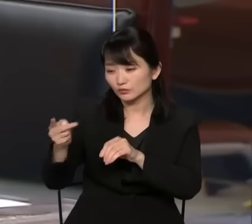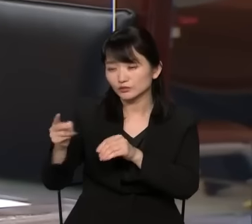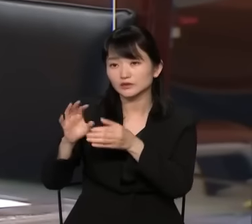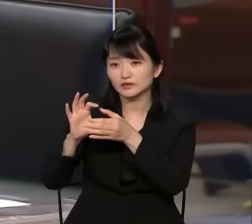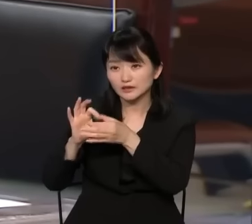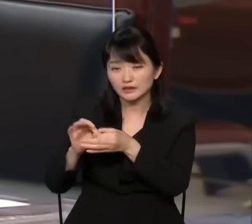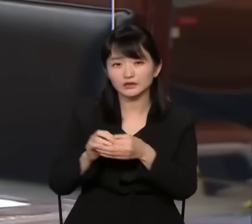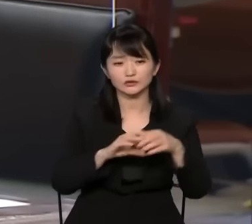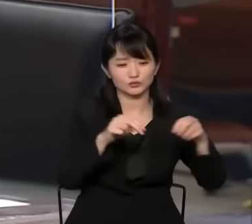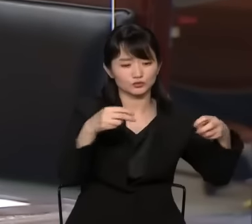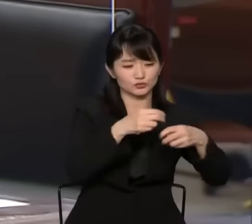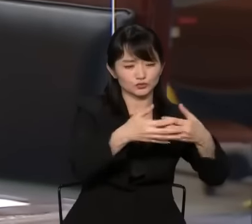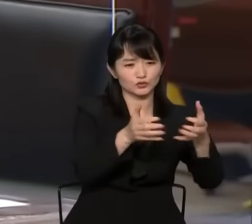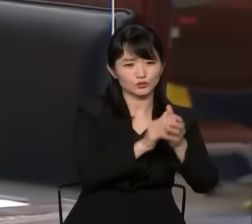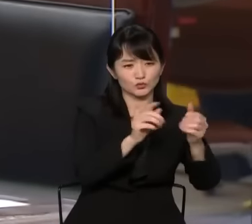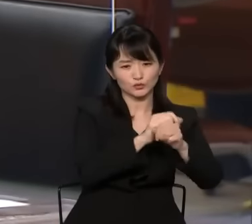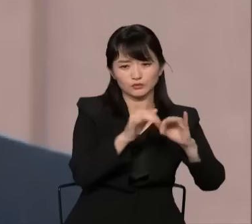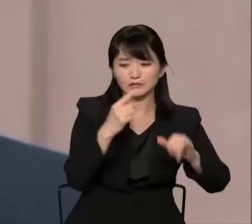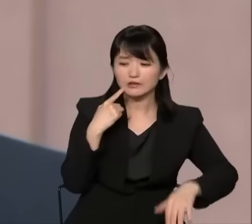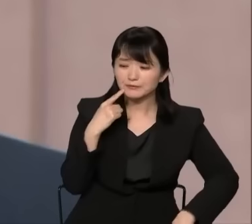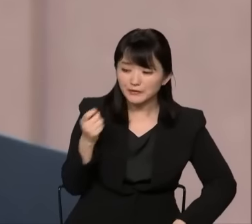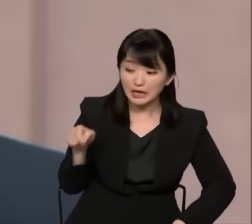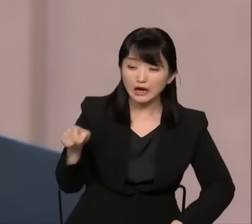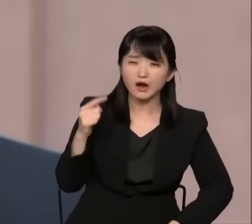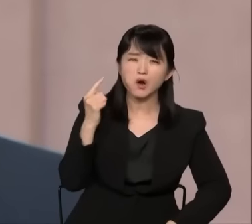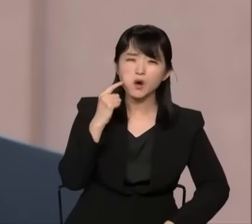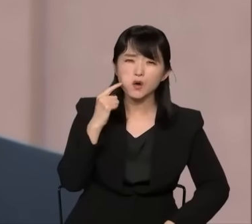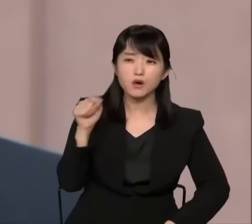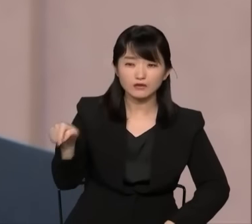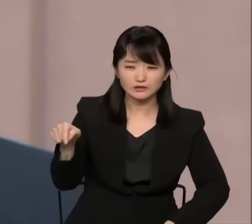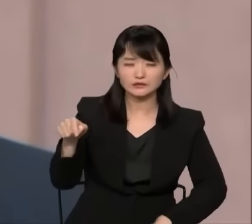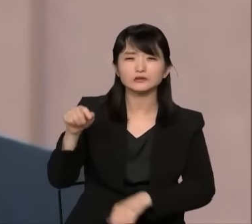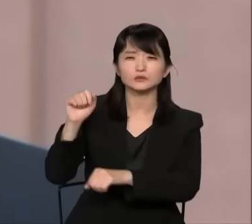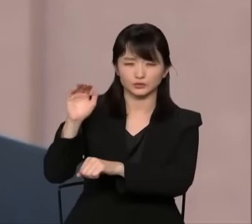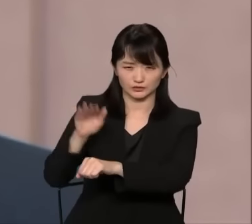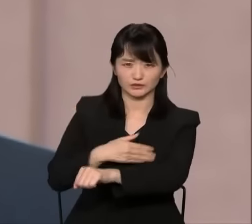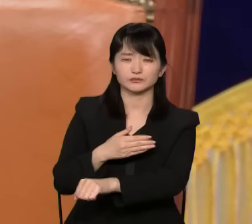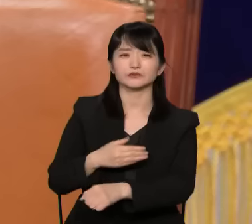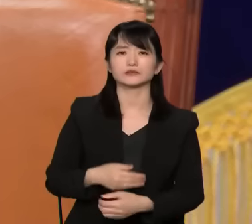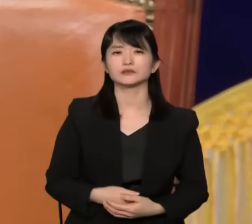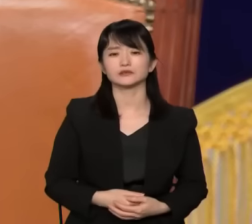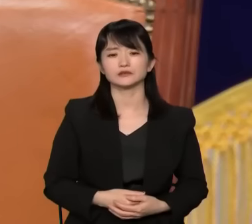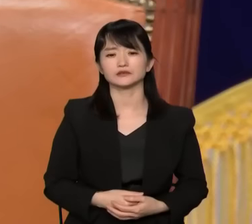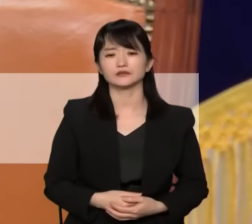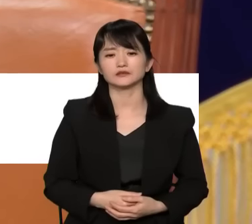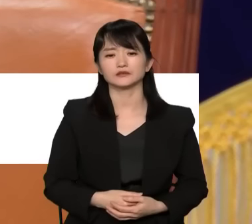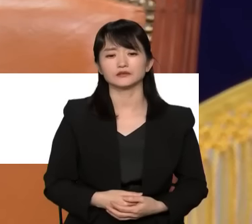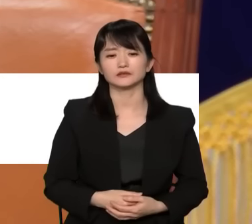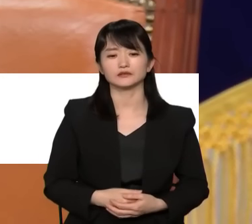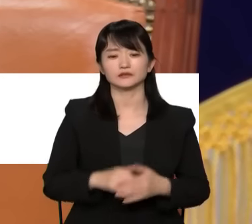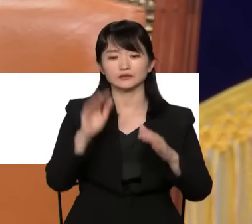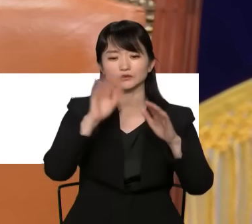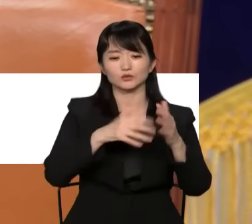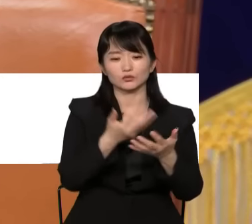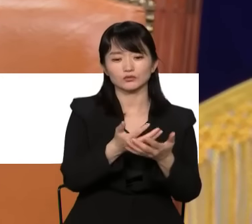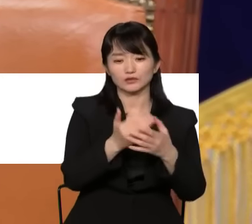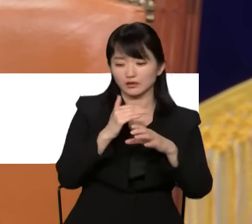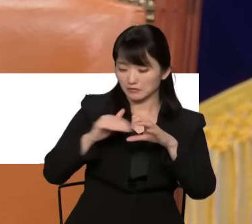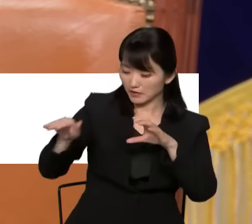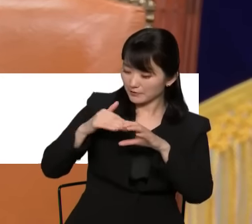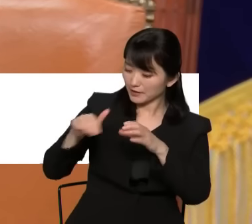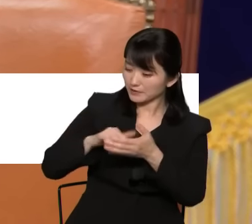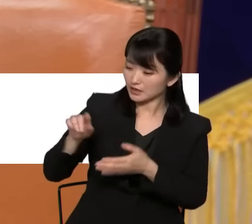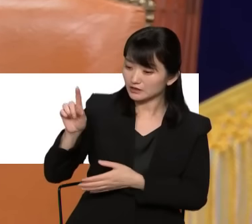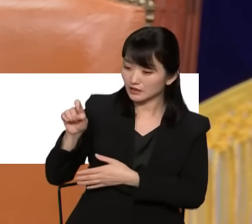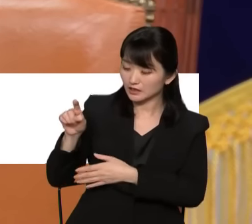국토부 공무원들의 협박을 받았다고 말한 게 허위라는 판결도 잘못됐다고 했습니다. 11번의 공문 이걸 받았는데